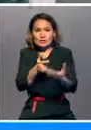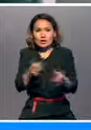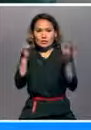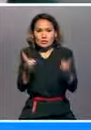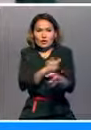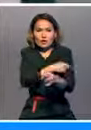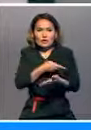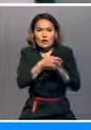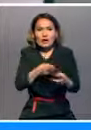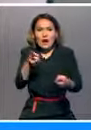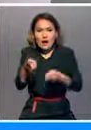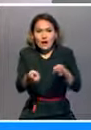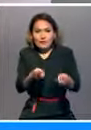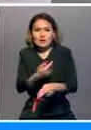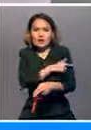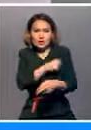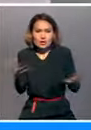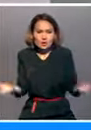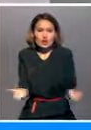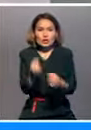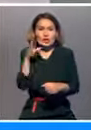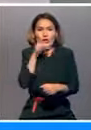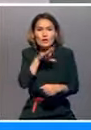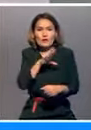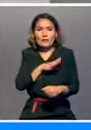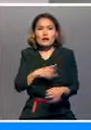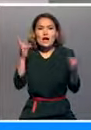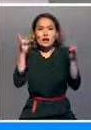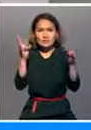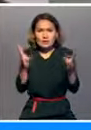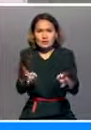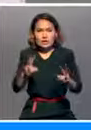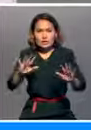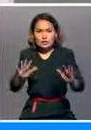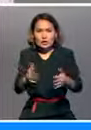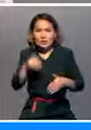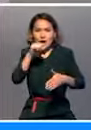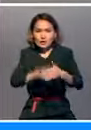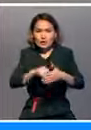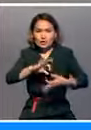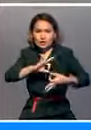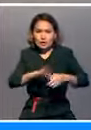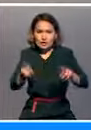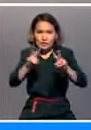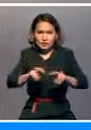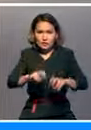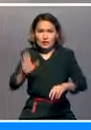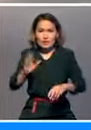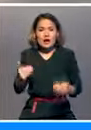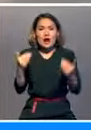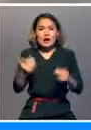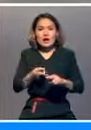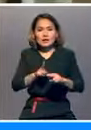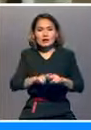Рота командирлері оның тәртібі жақсы екенін айтады. Оқыс жағдайдан соң да сарбаз азаматтық борышын өтеуді жалғастыра беретінін жеткізген. Қазір